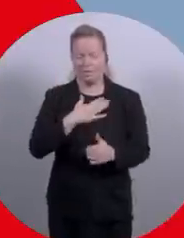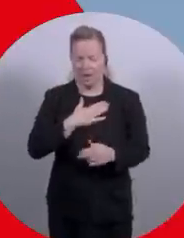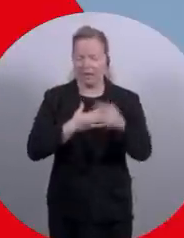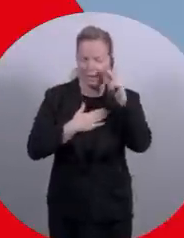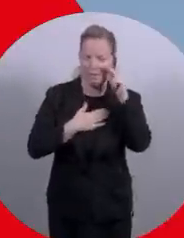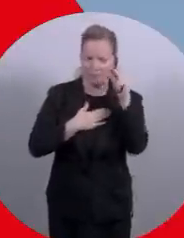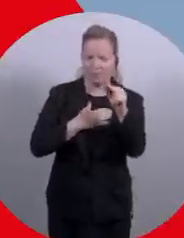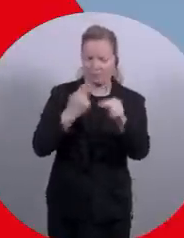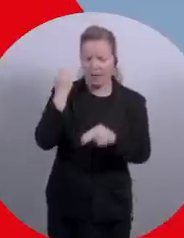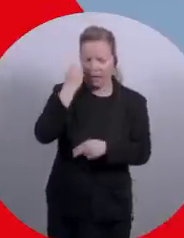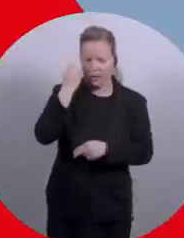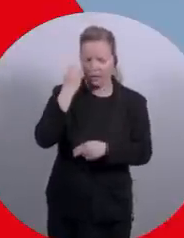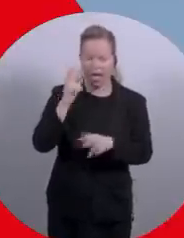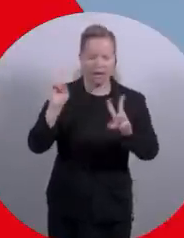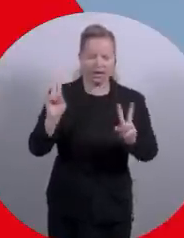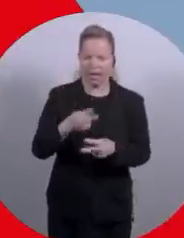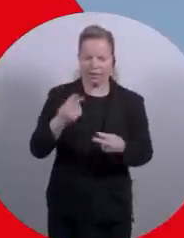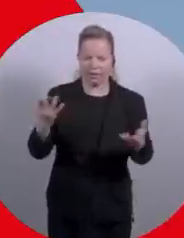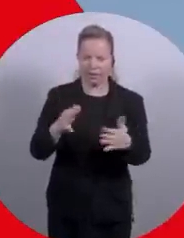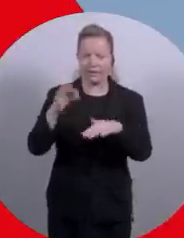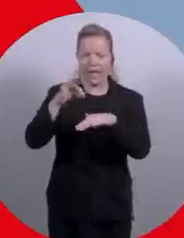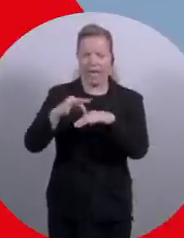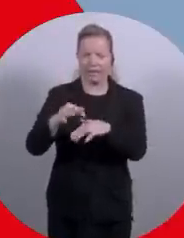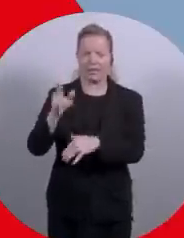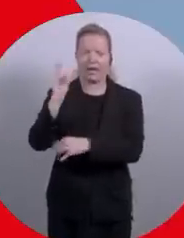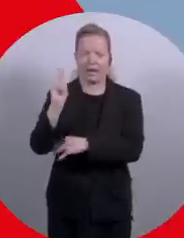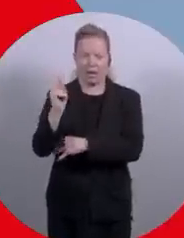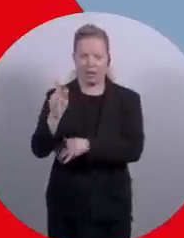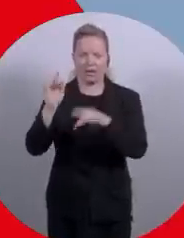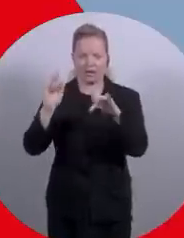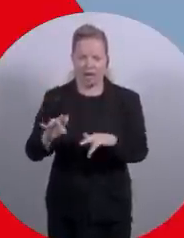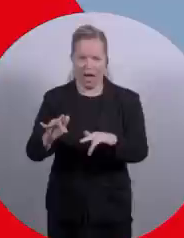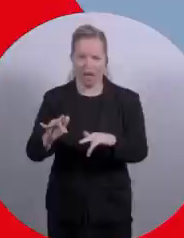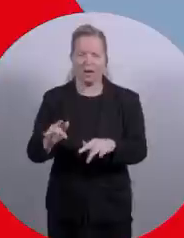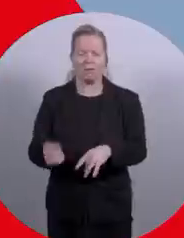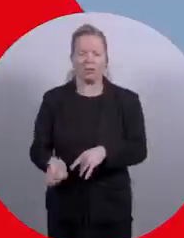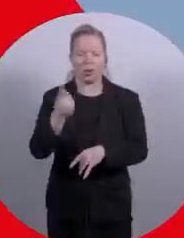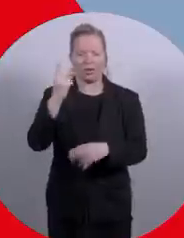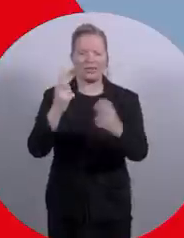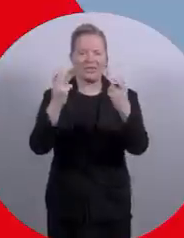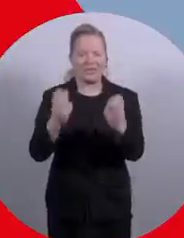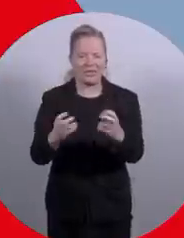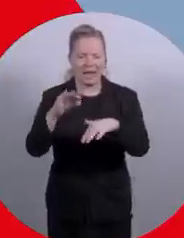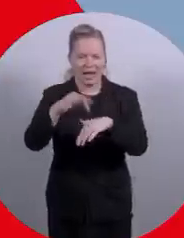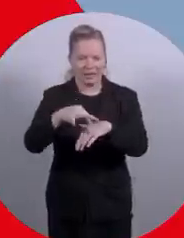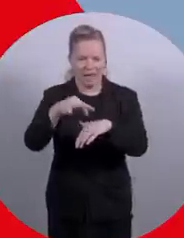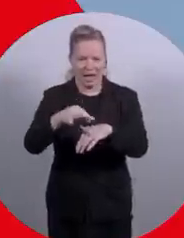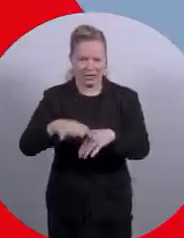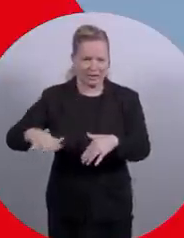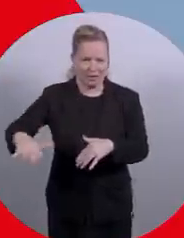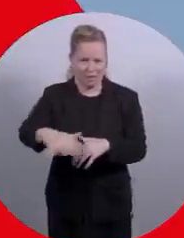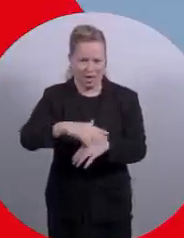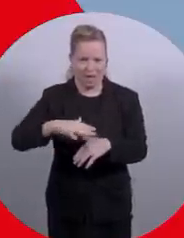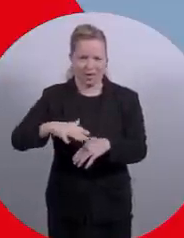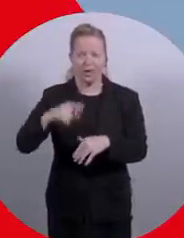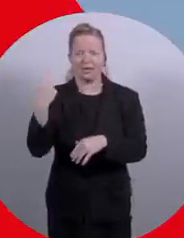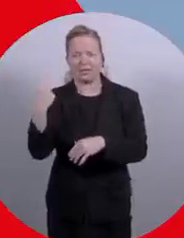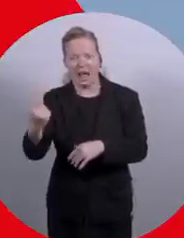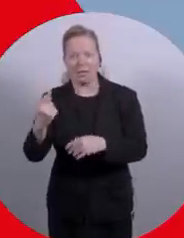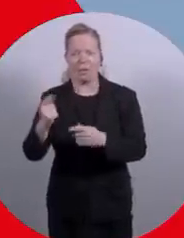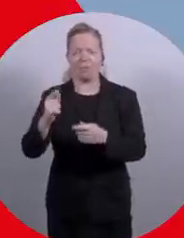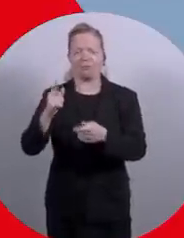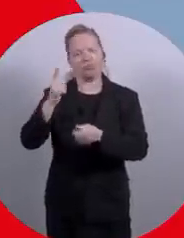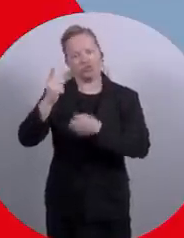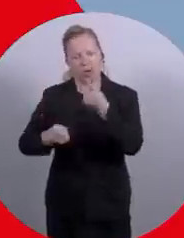dass heute die Ärztekammer in der besonderen Kurier der niedergelassenen Ärzte für sich selbstbestimmt mache ich einen